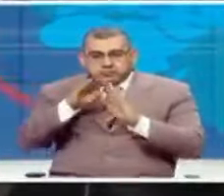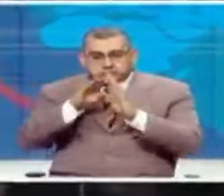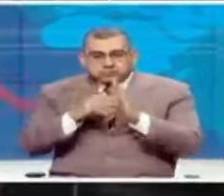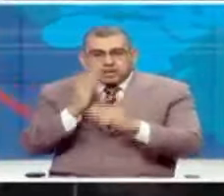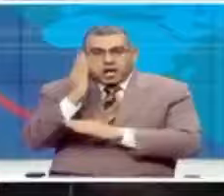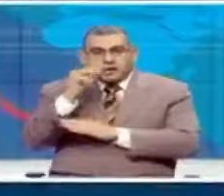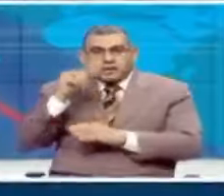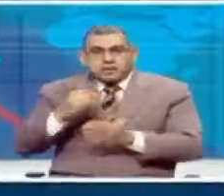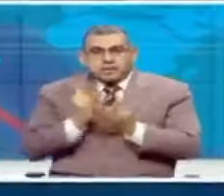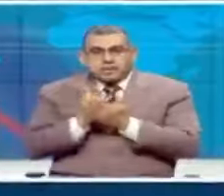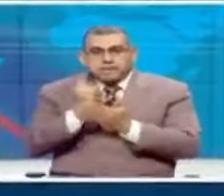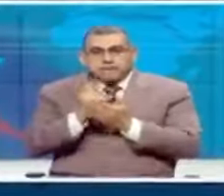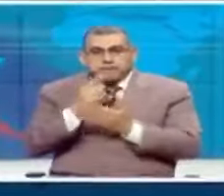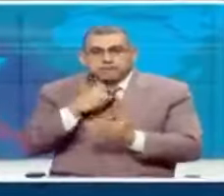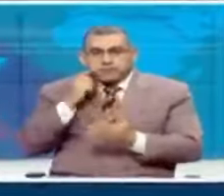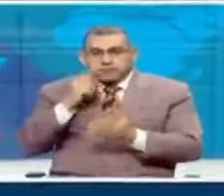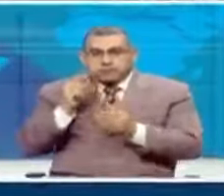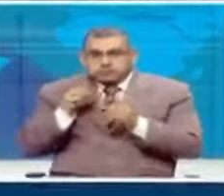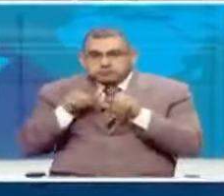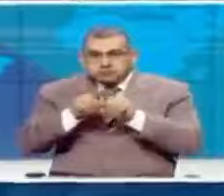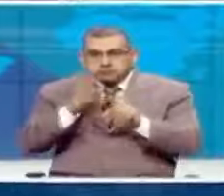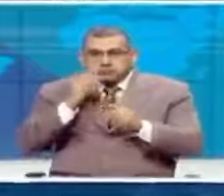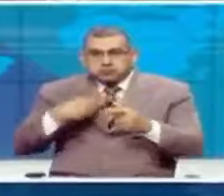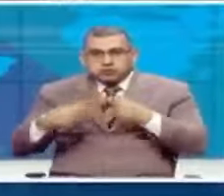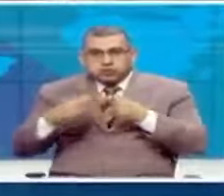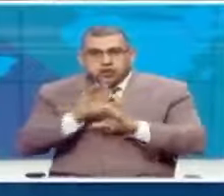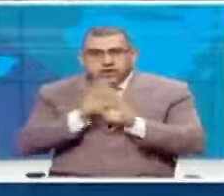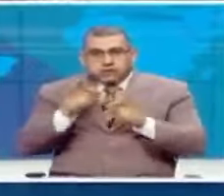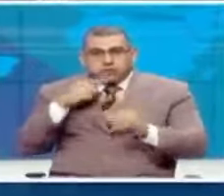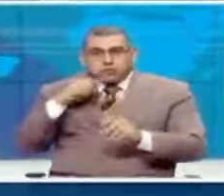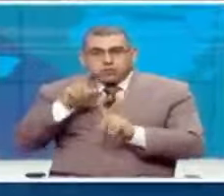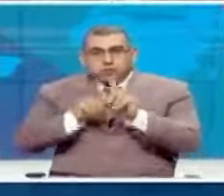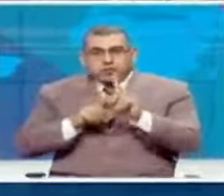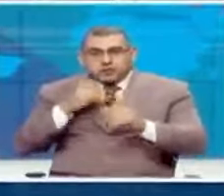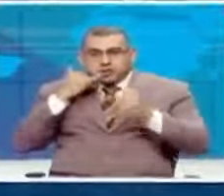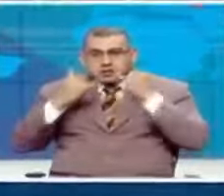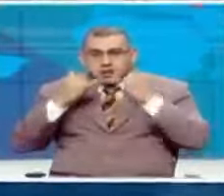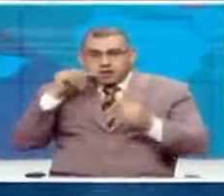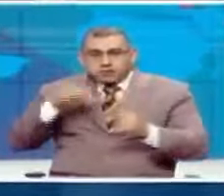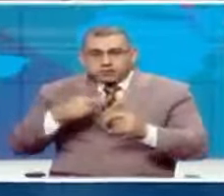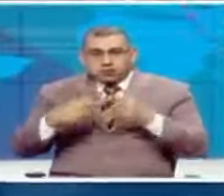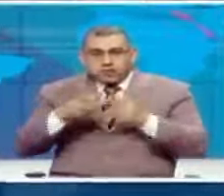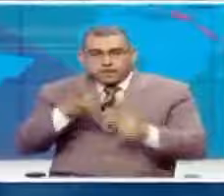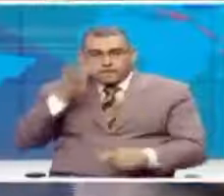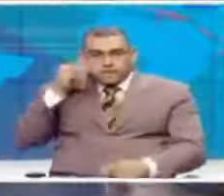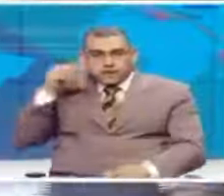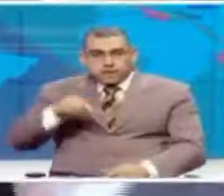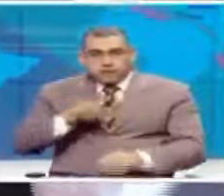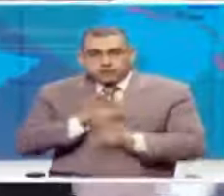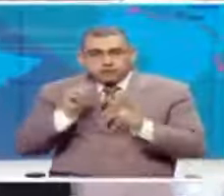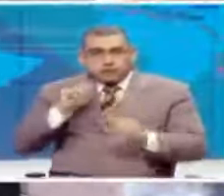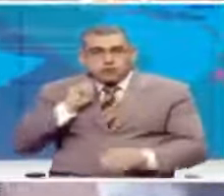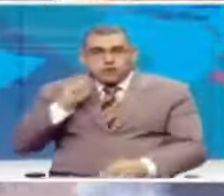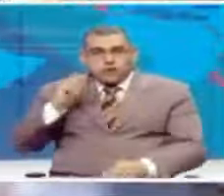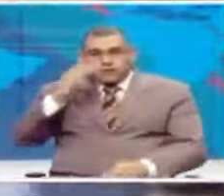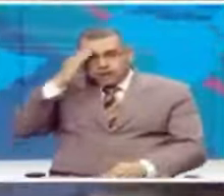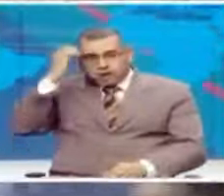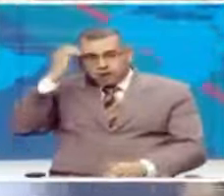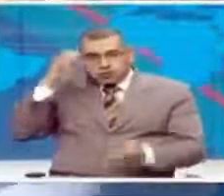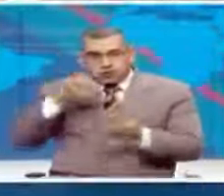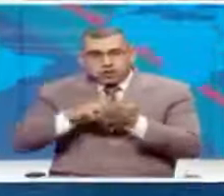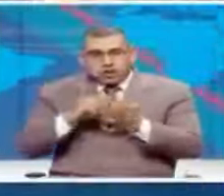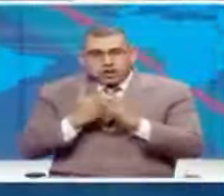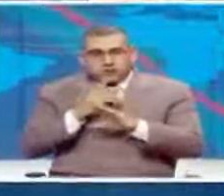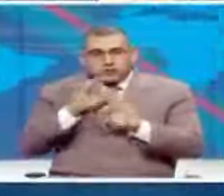من خلال مدارس فنية وتكنولوجية، قام وزير الاتصالات وتكنولوجيا المعلومات ومحافظ أسيوط